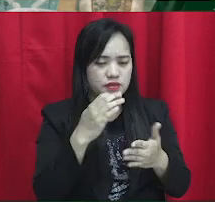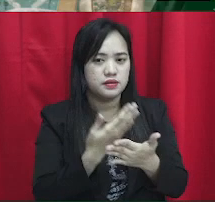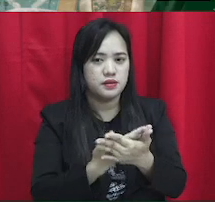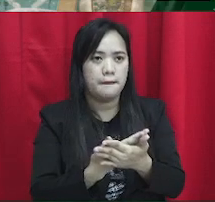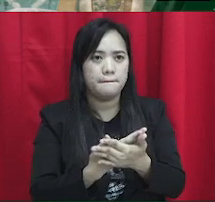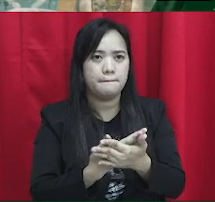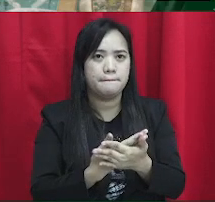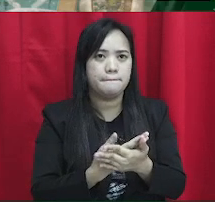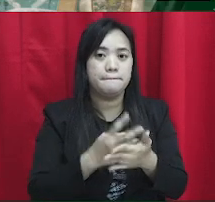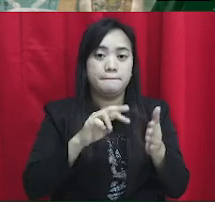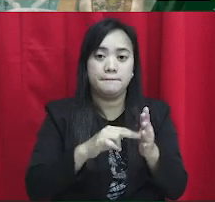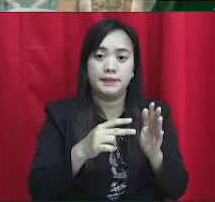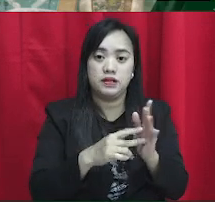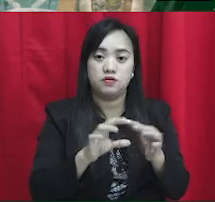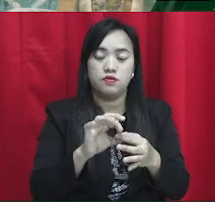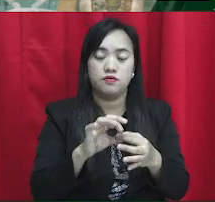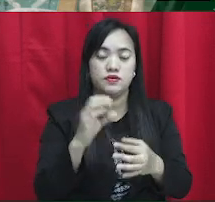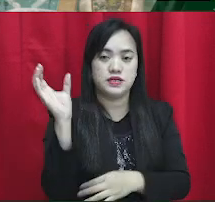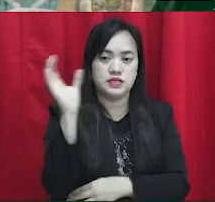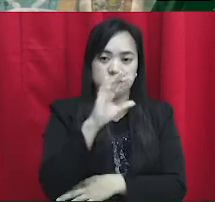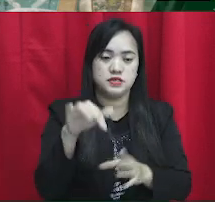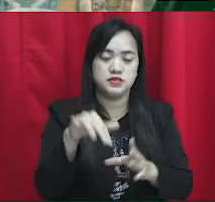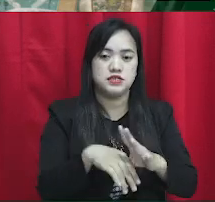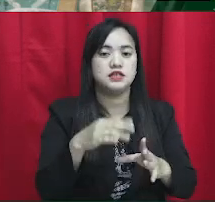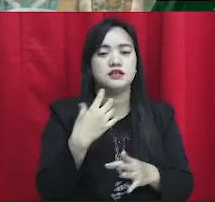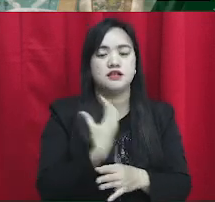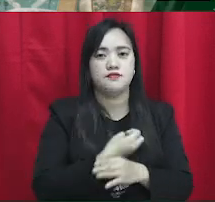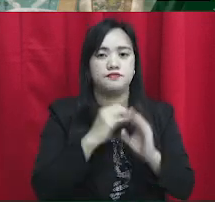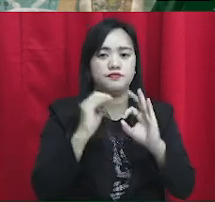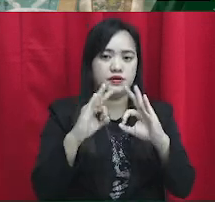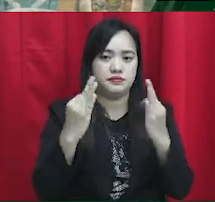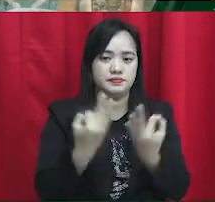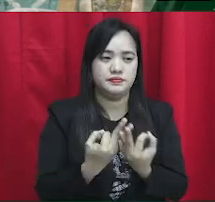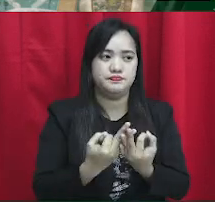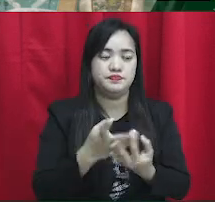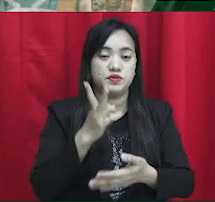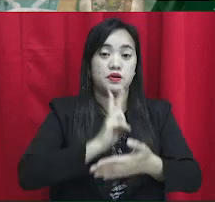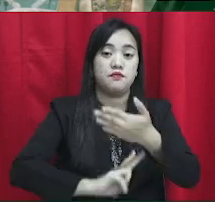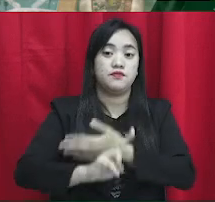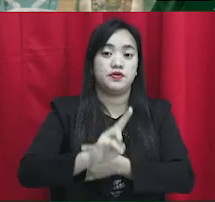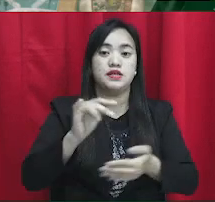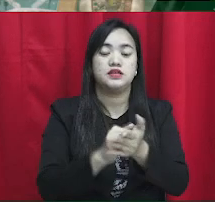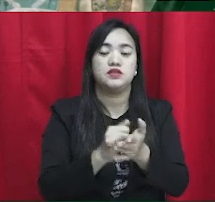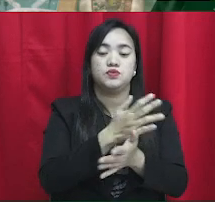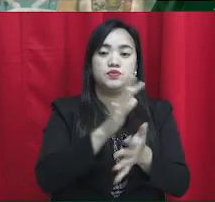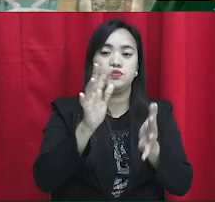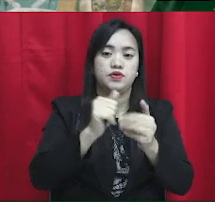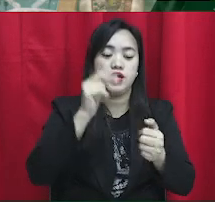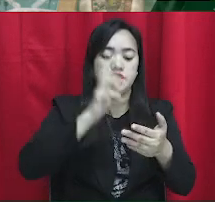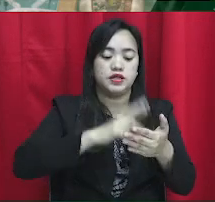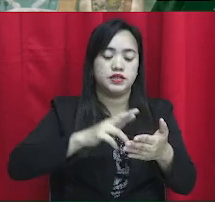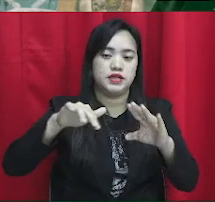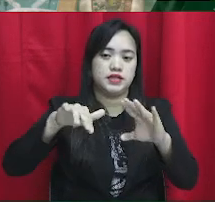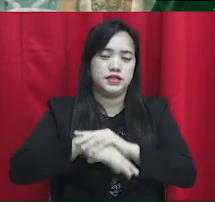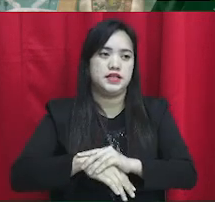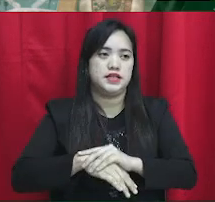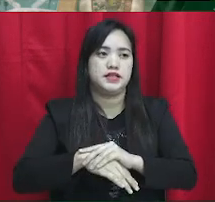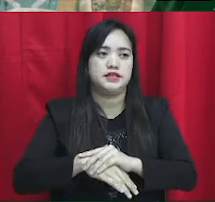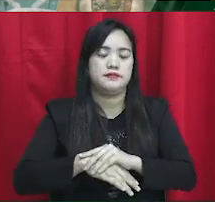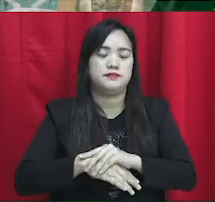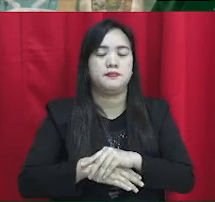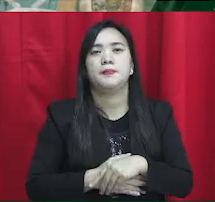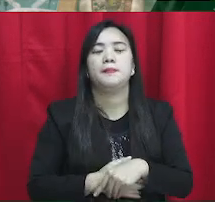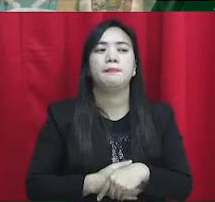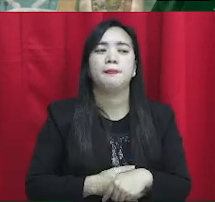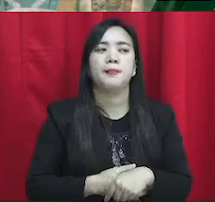kapatid, balikan po yung verse po, mga kapatid, na mababasa po natin pagdating po dito sa tagpo. Ano